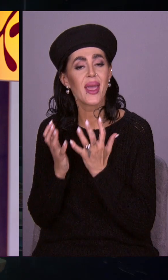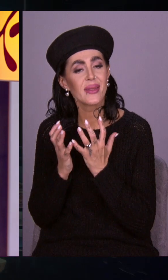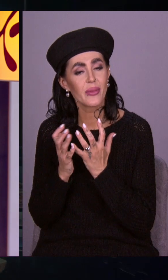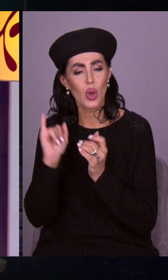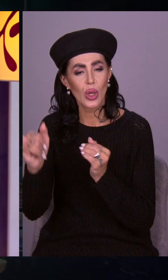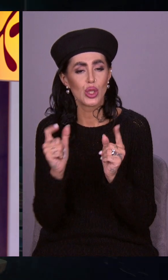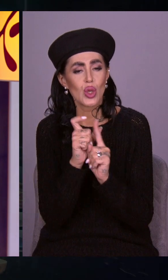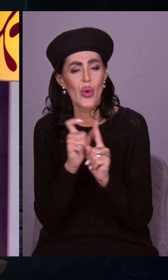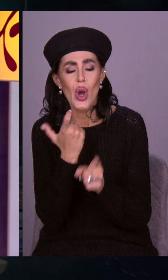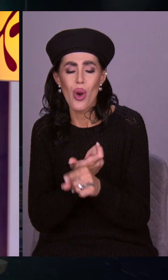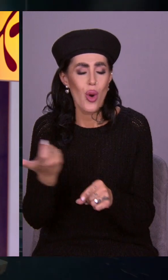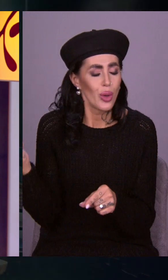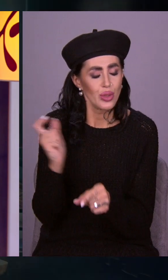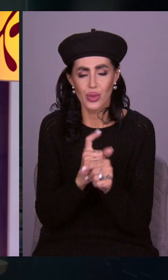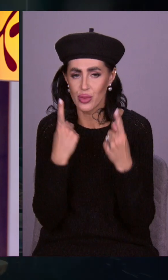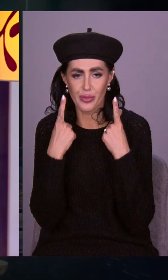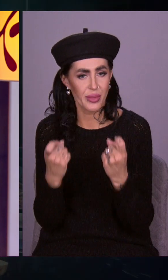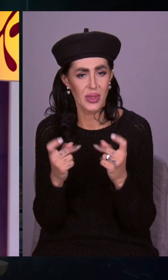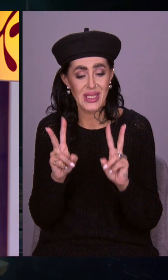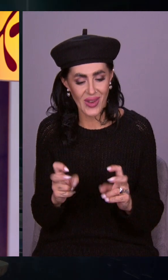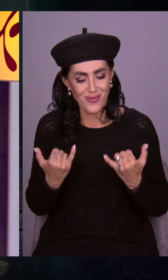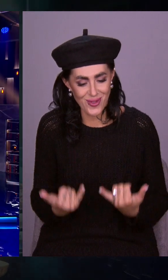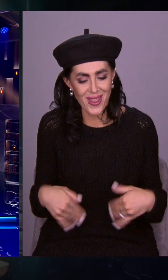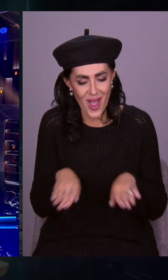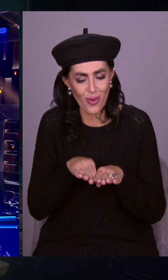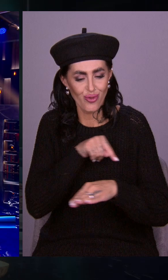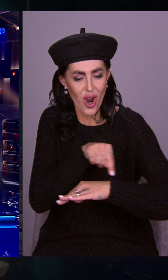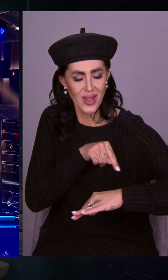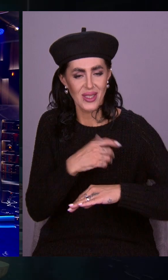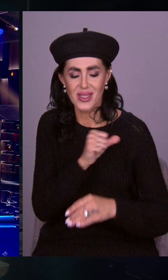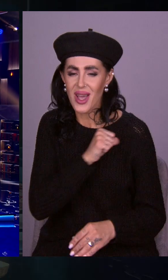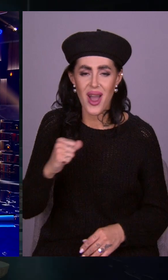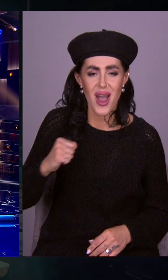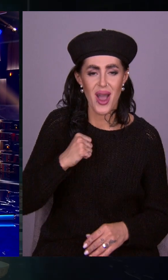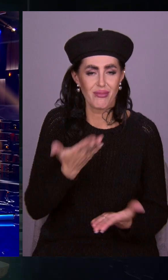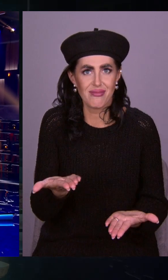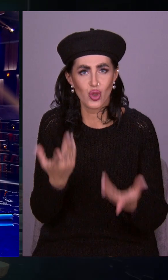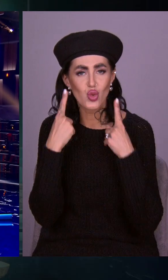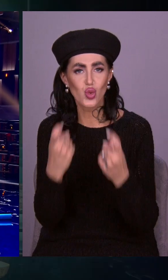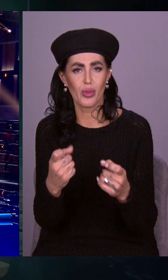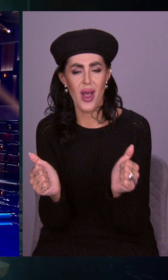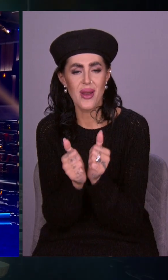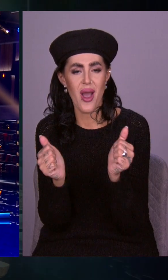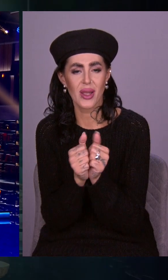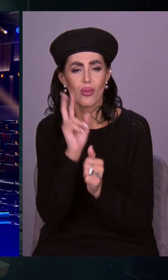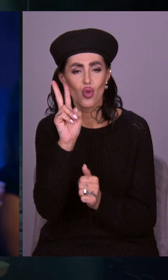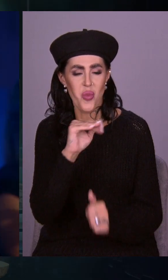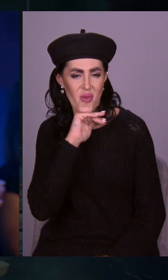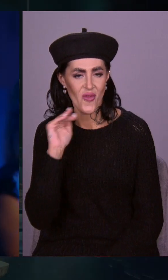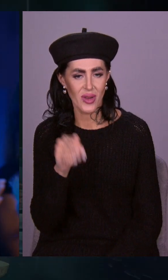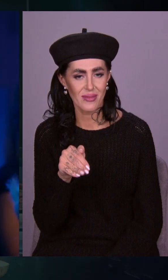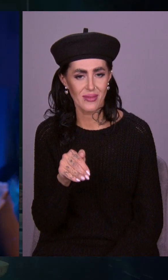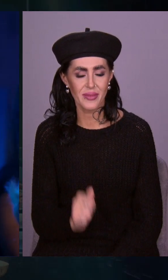це так би не... Гарно жити в такий час з такими великими класиками. Слухай, я тобі дуже